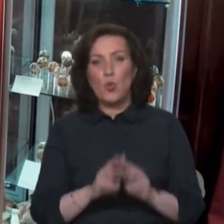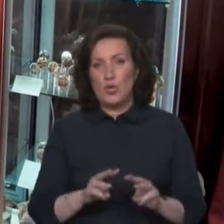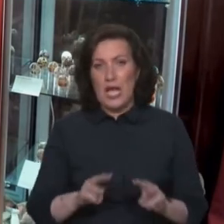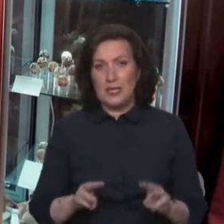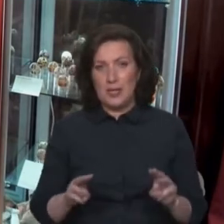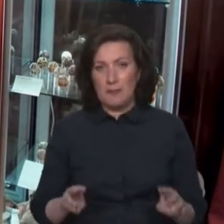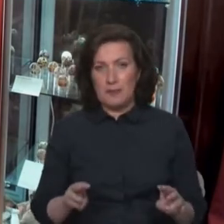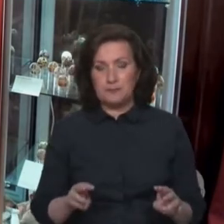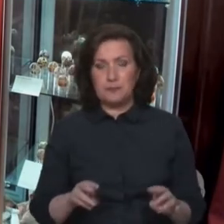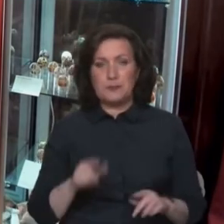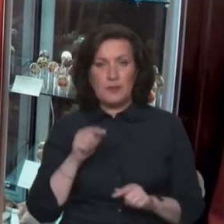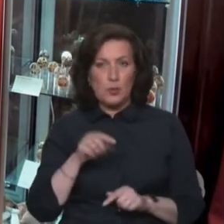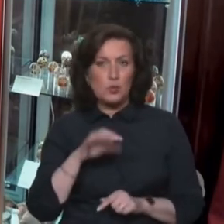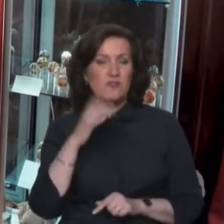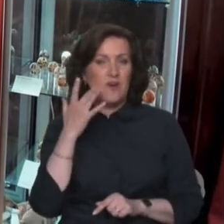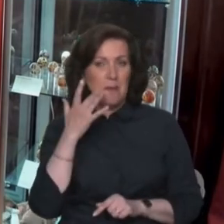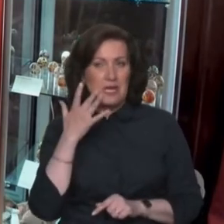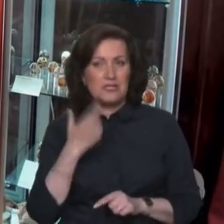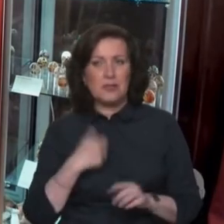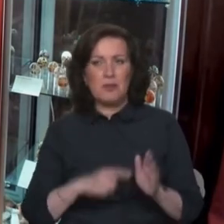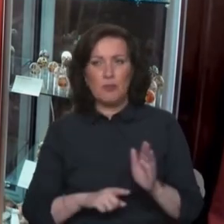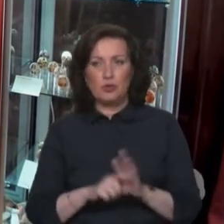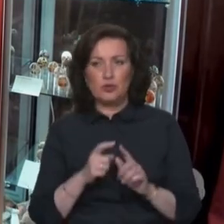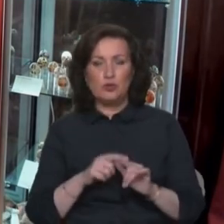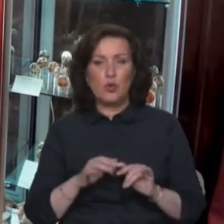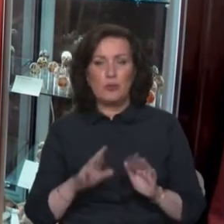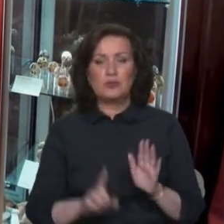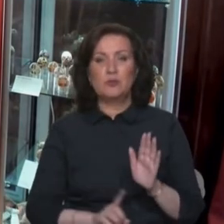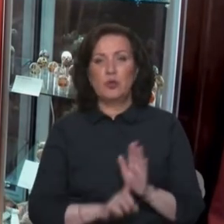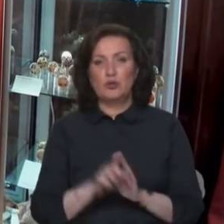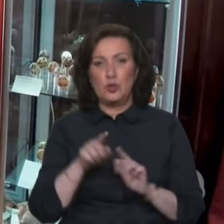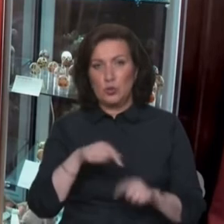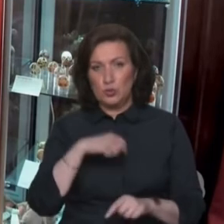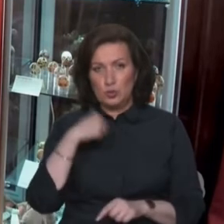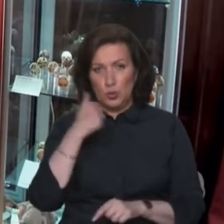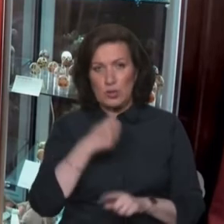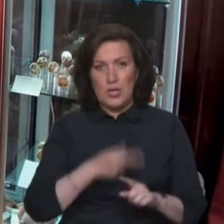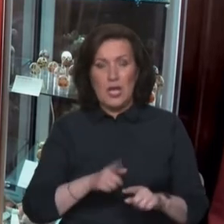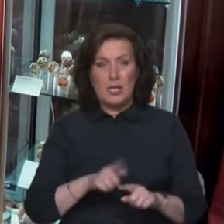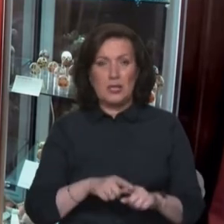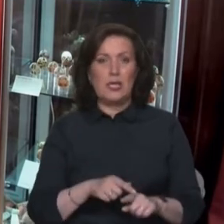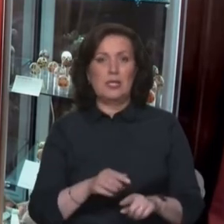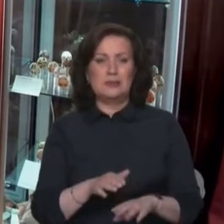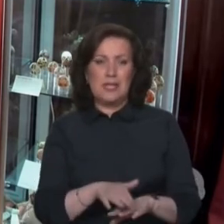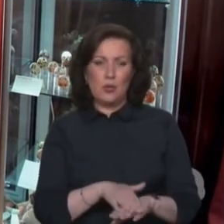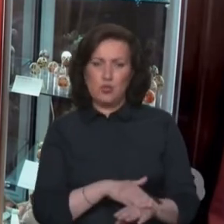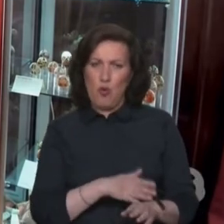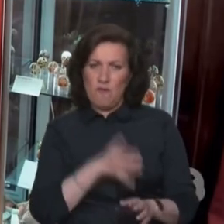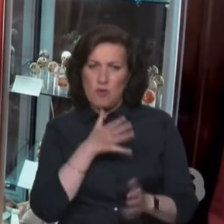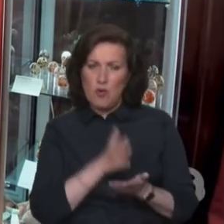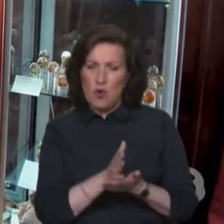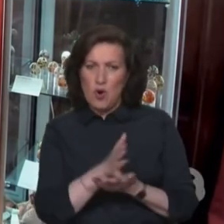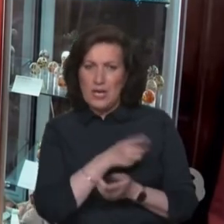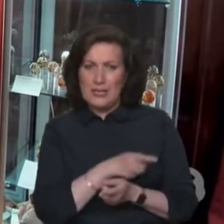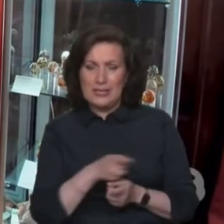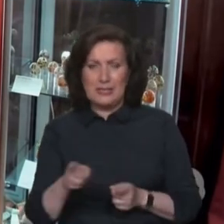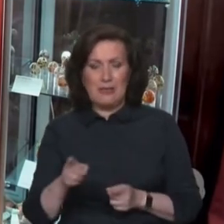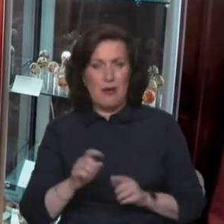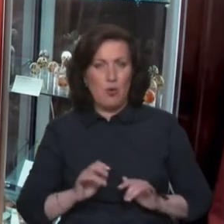Тут в Америці ми починали цю кампанію з початку цього року, але це є довголітна кампанія, як Український